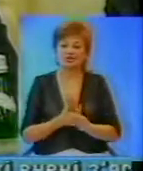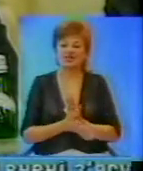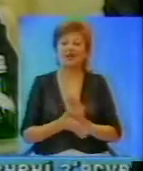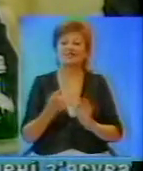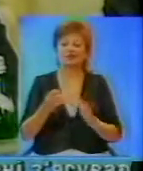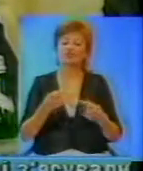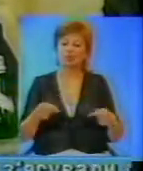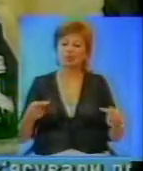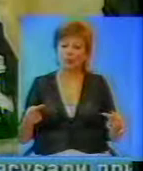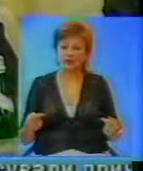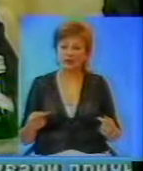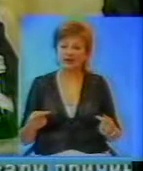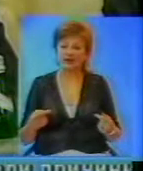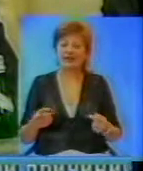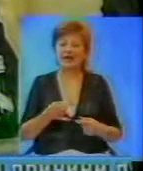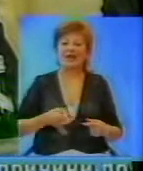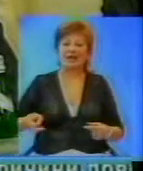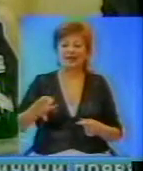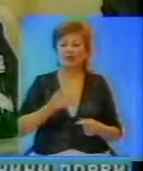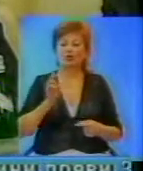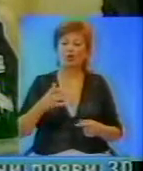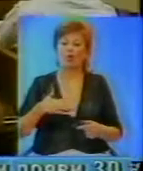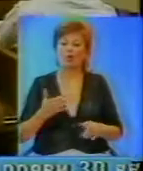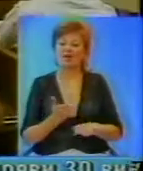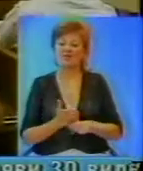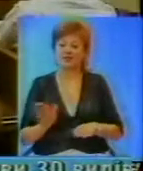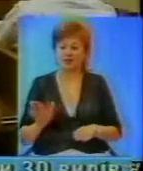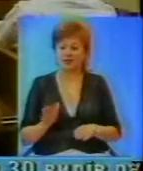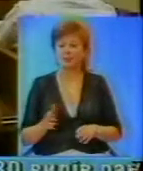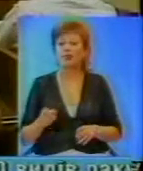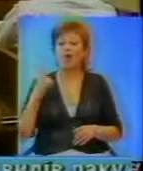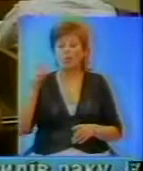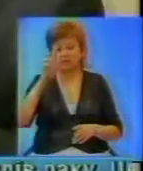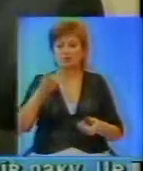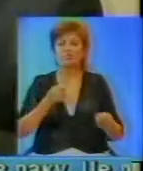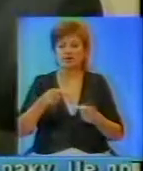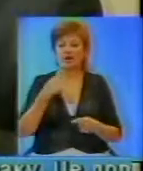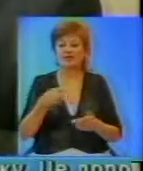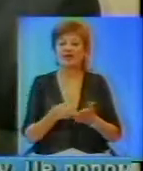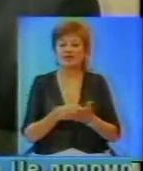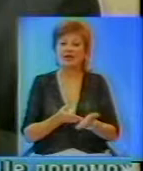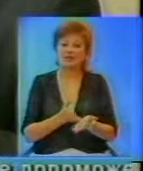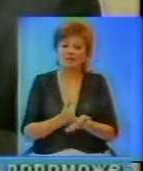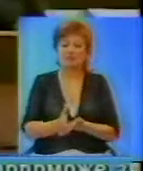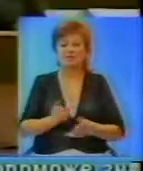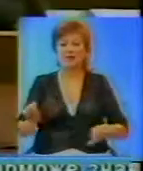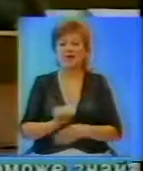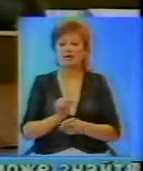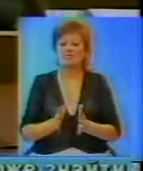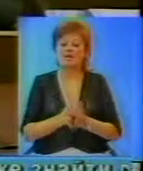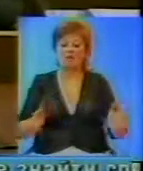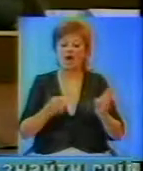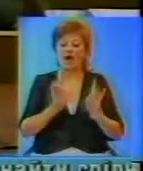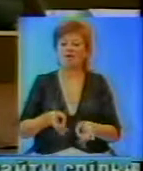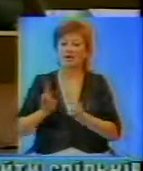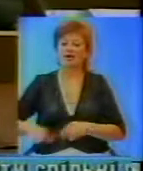осваивает и другие регионы, кому мы выделили. Облдержадміністрації зазначають, кошти спрямували на ремонт найбільш аварійних